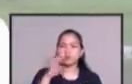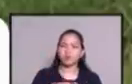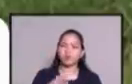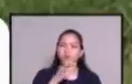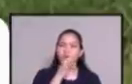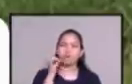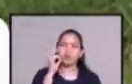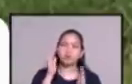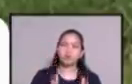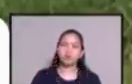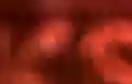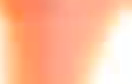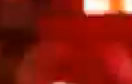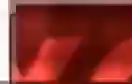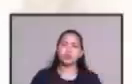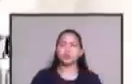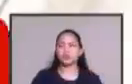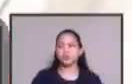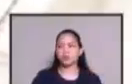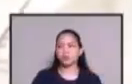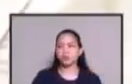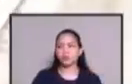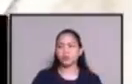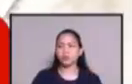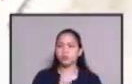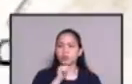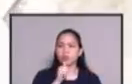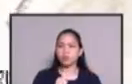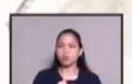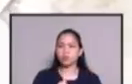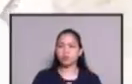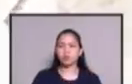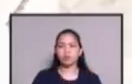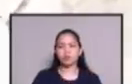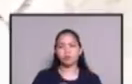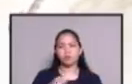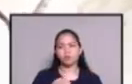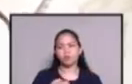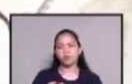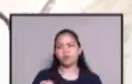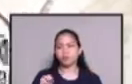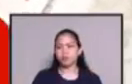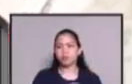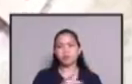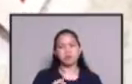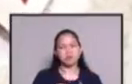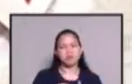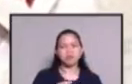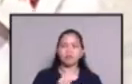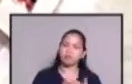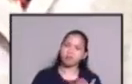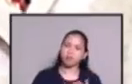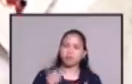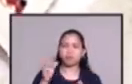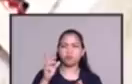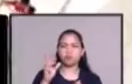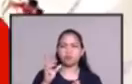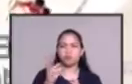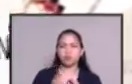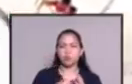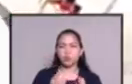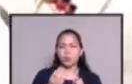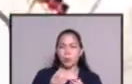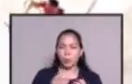rin ang apektado. Hindi naman talaga pinaka-effective but somehow it will lessen the